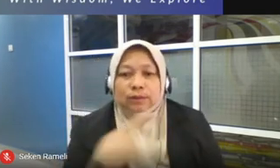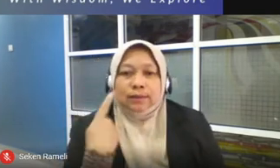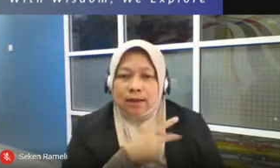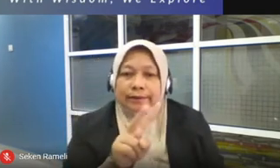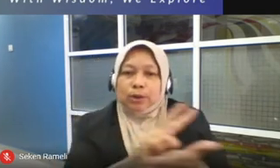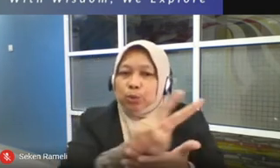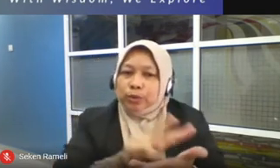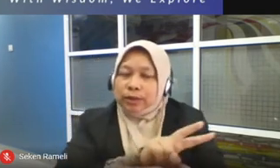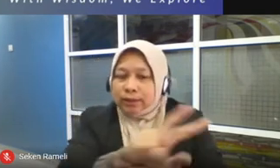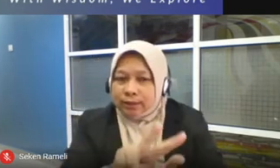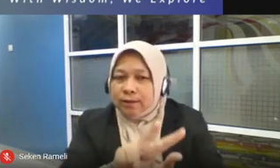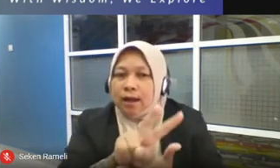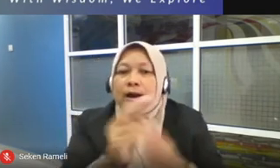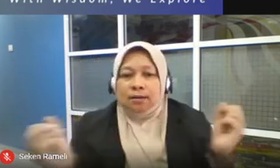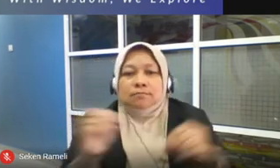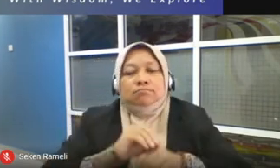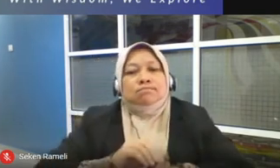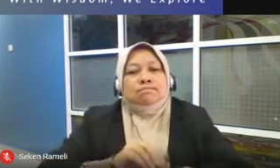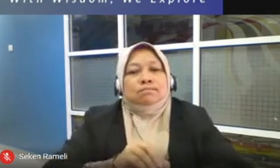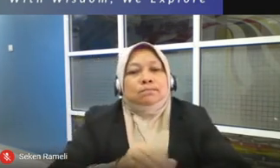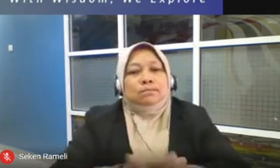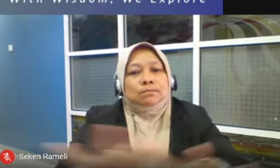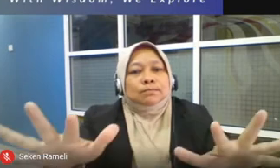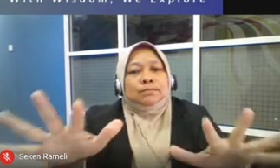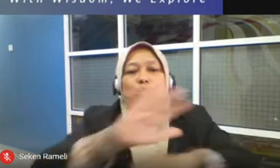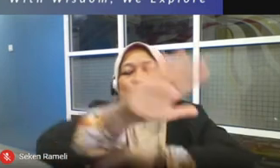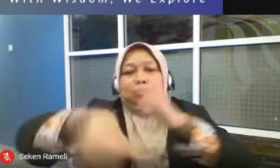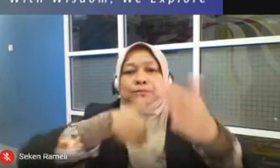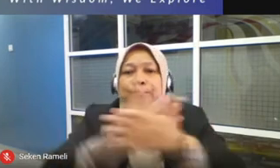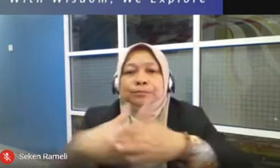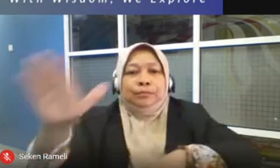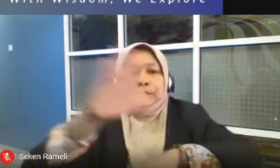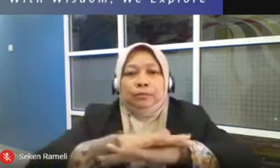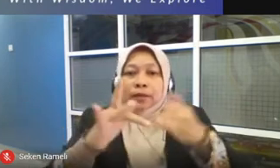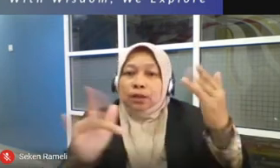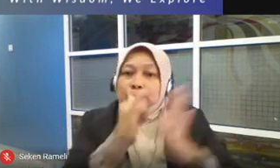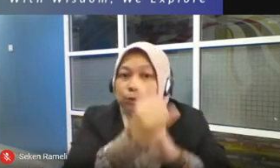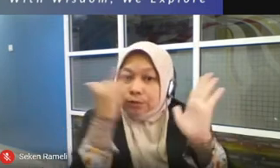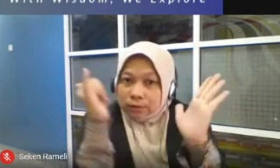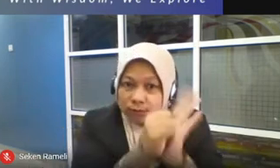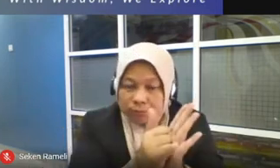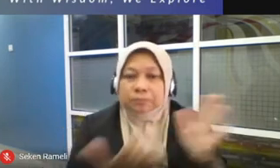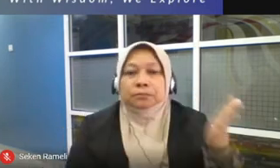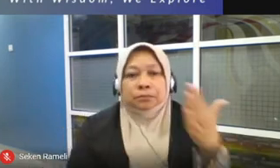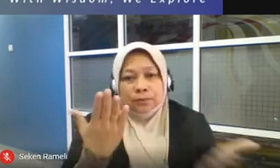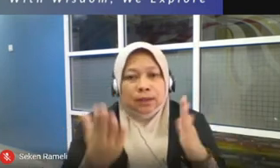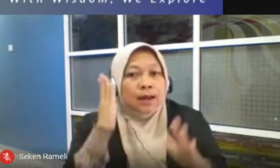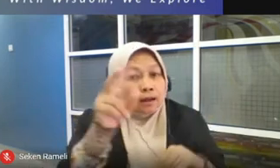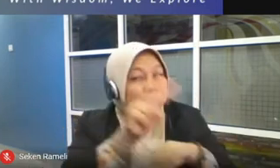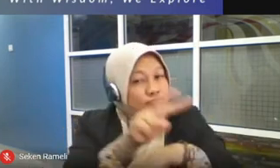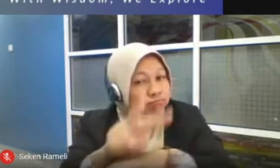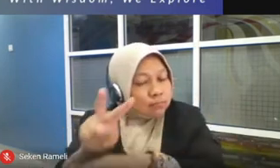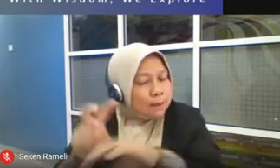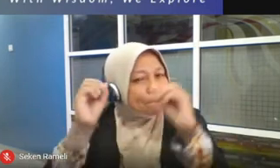video, kita punya perkongsian ni akan dimasukkan ke dalam channel YouTube yang mana mungkin akan ditontoni